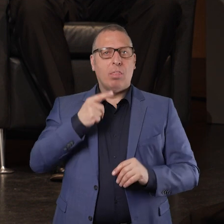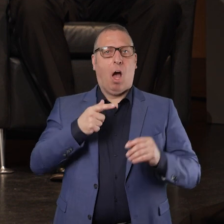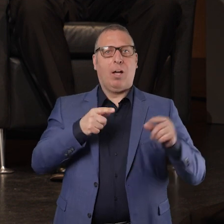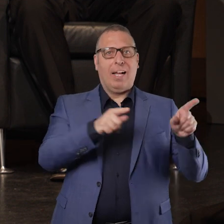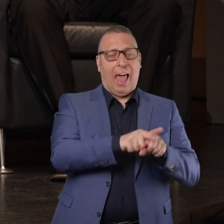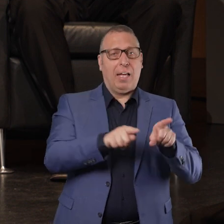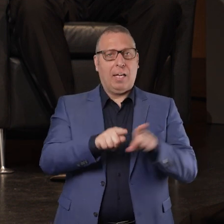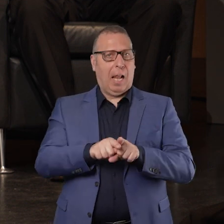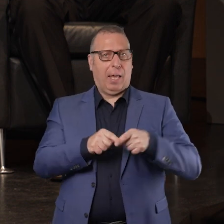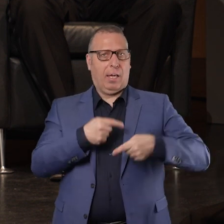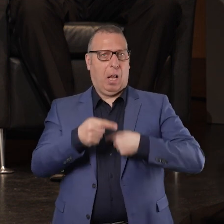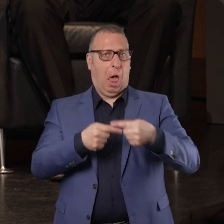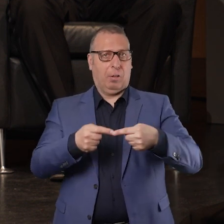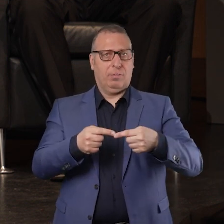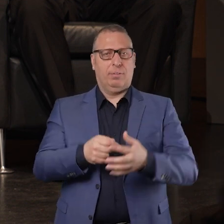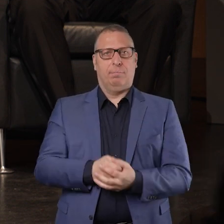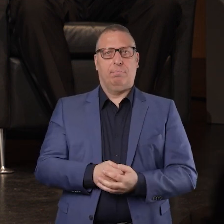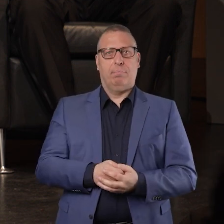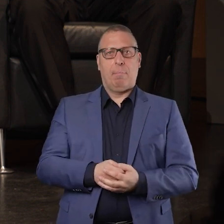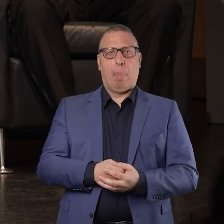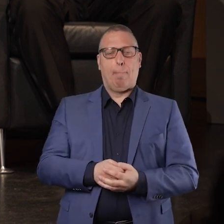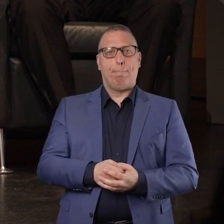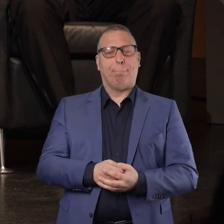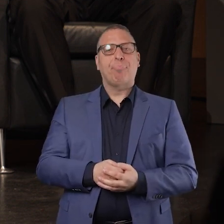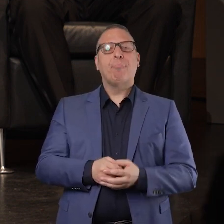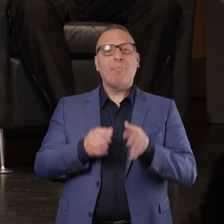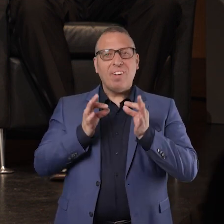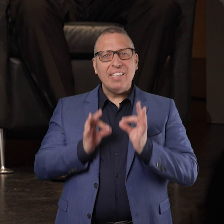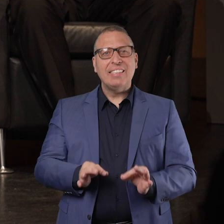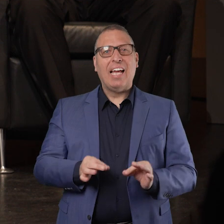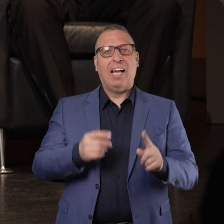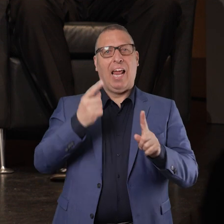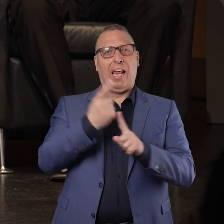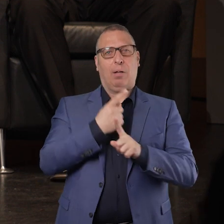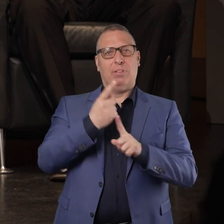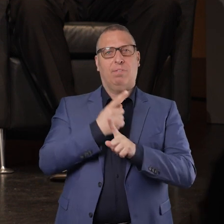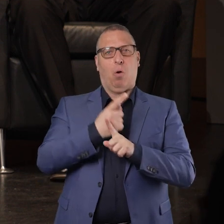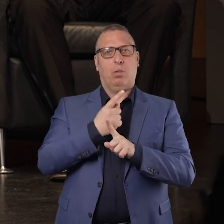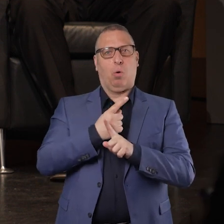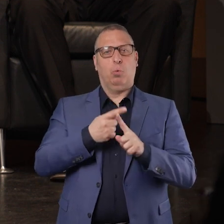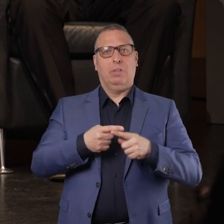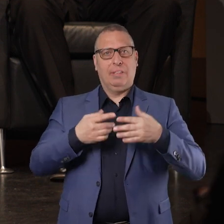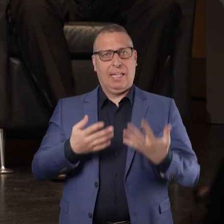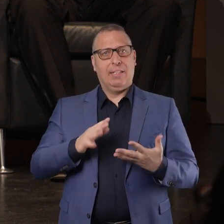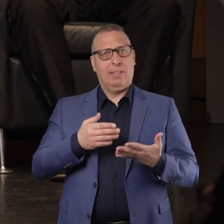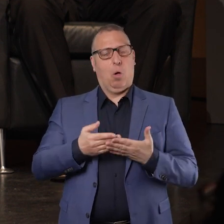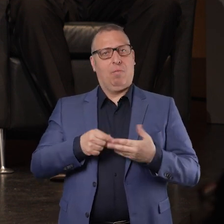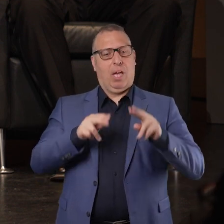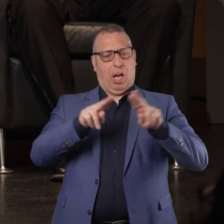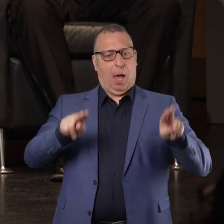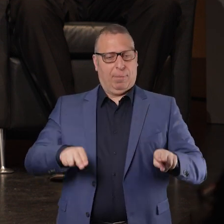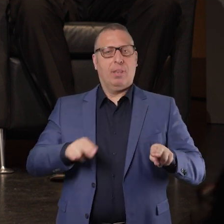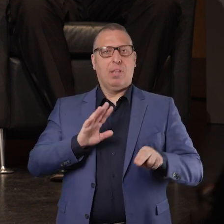konkret Gemeinsamkeiten? Ja, wir haben sicher noch Herausforderungen und ich glaube, die dürfen wir in so